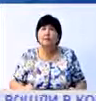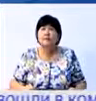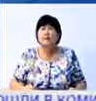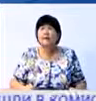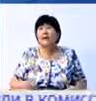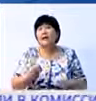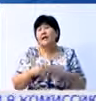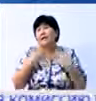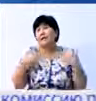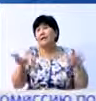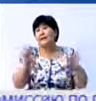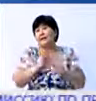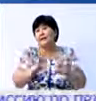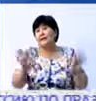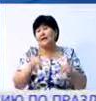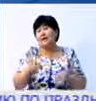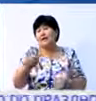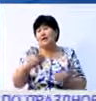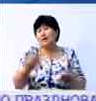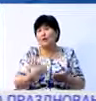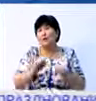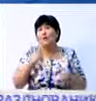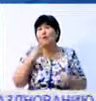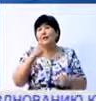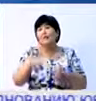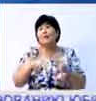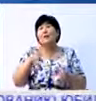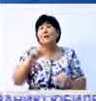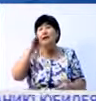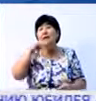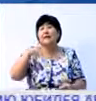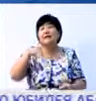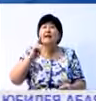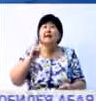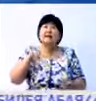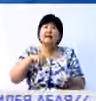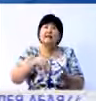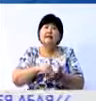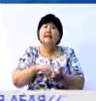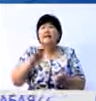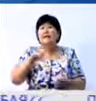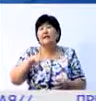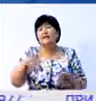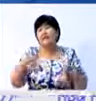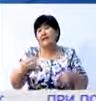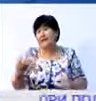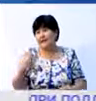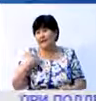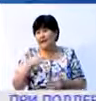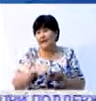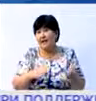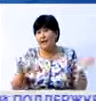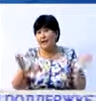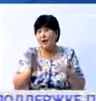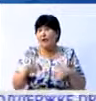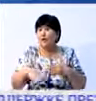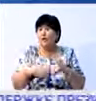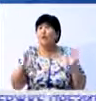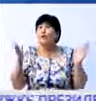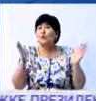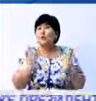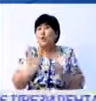И это было последнее сообщение выпуска. Наши новости вы можете посмотреть через портал kastrk.kz на сайте телеканала «Кызылорда». Далее о погоде. Спонсор